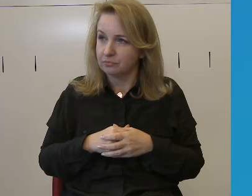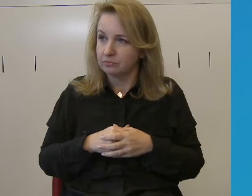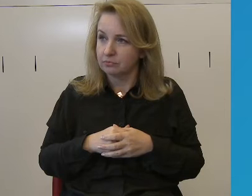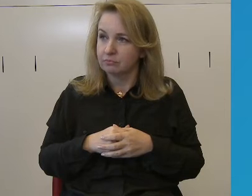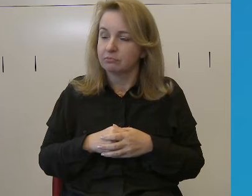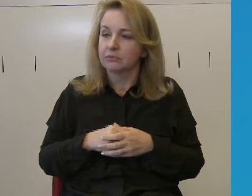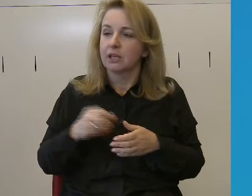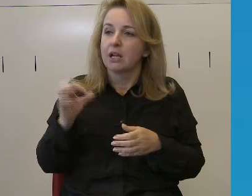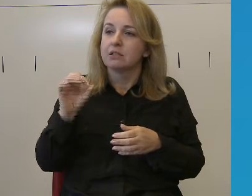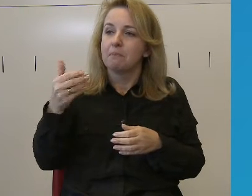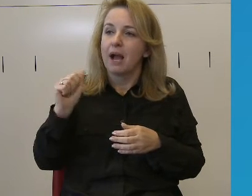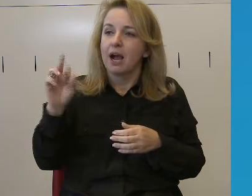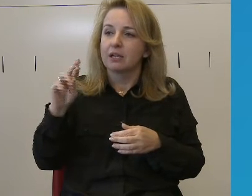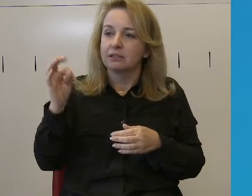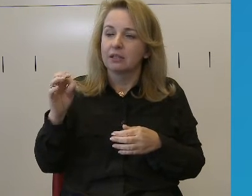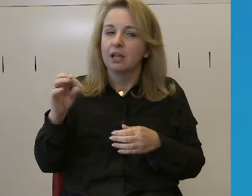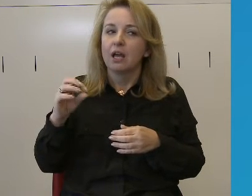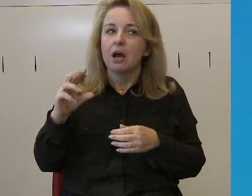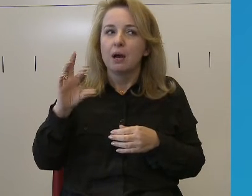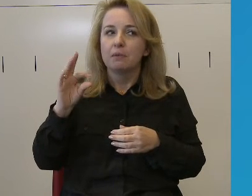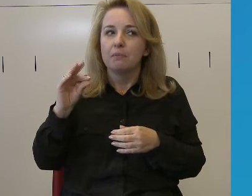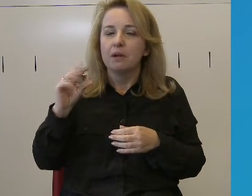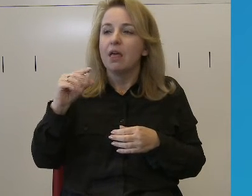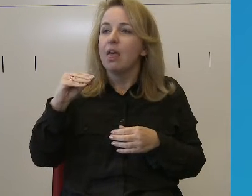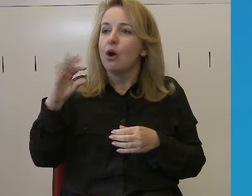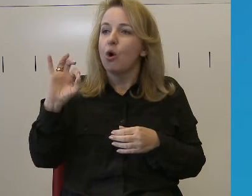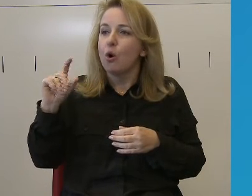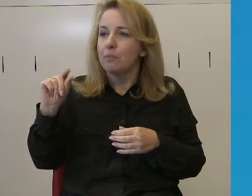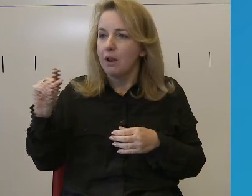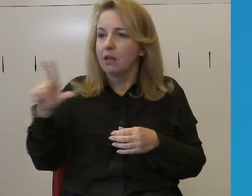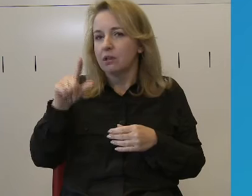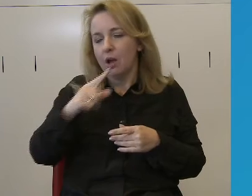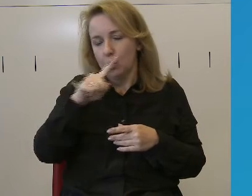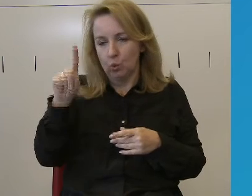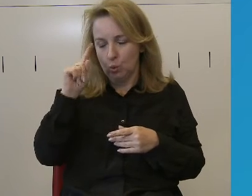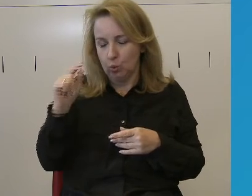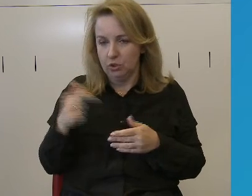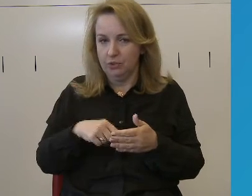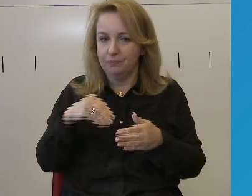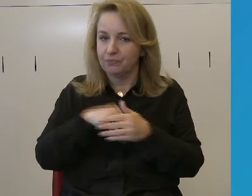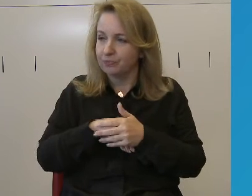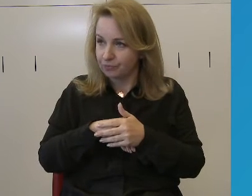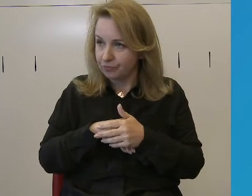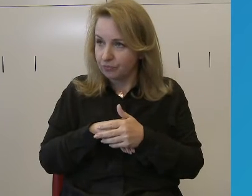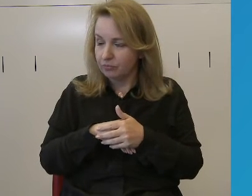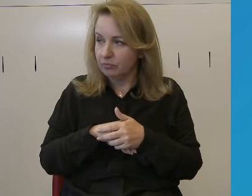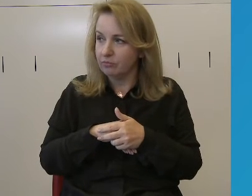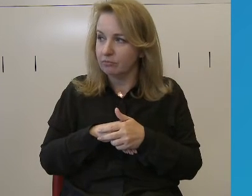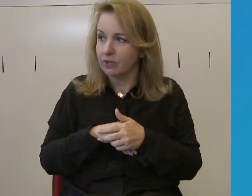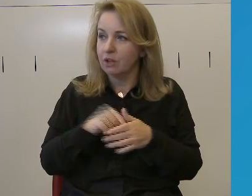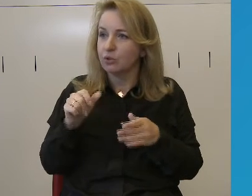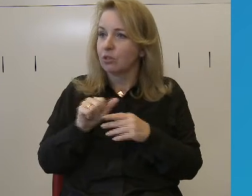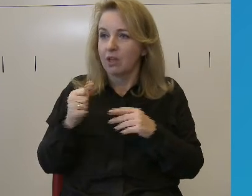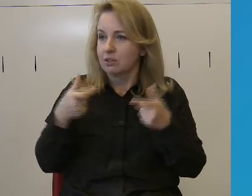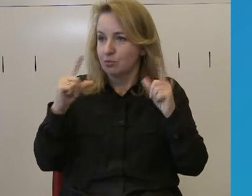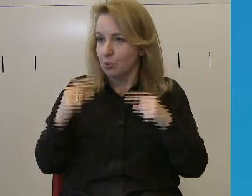I wreszcie smart people, czyli społeczeństwo smart. Myślę, że nie będzie